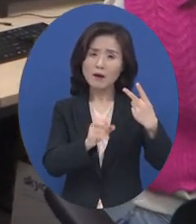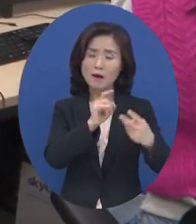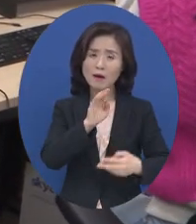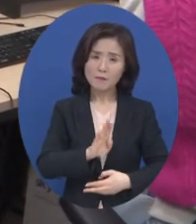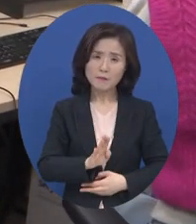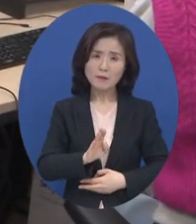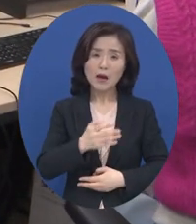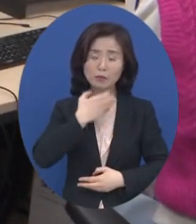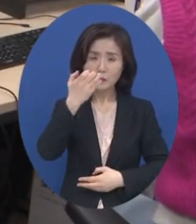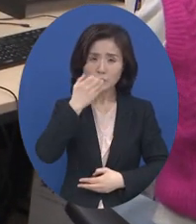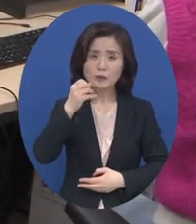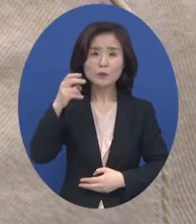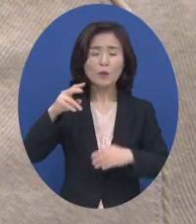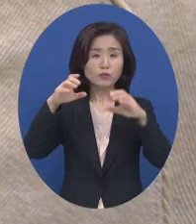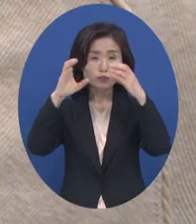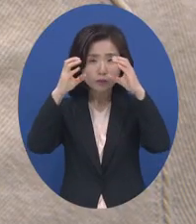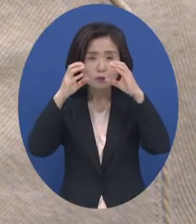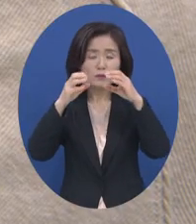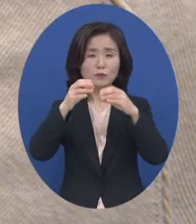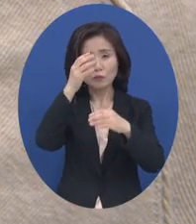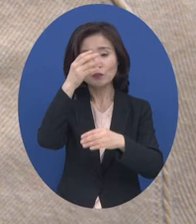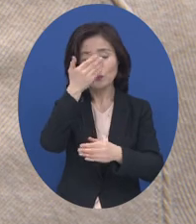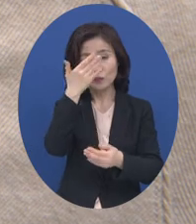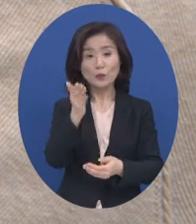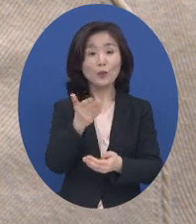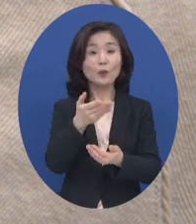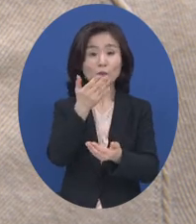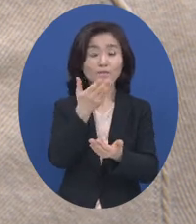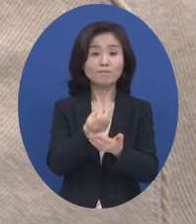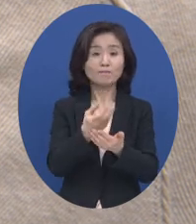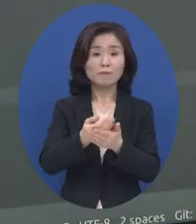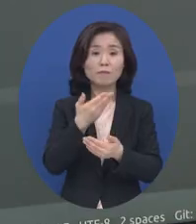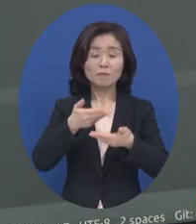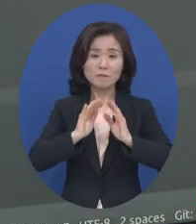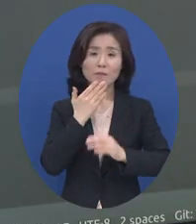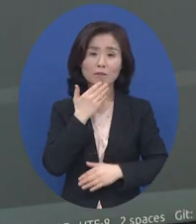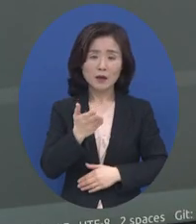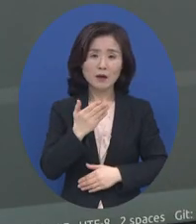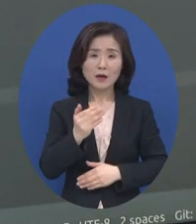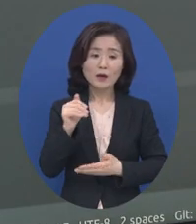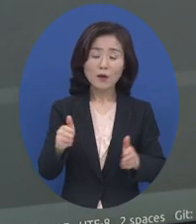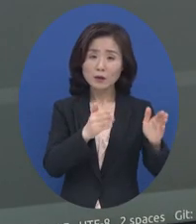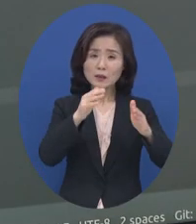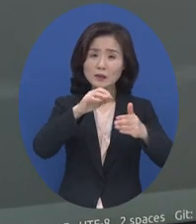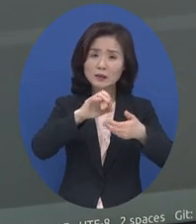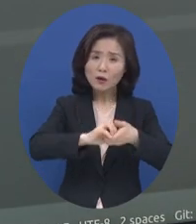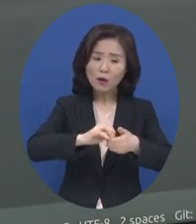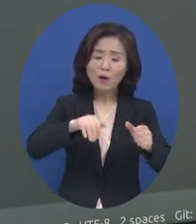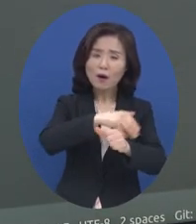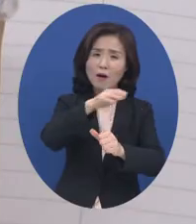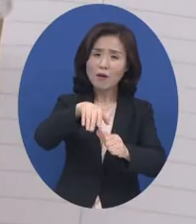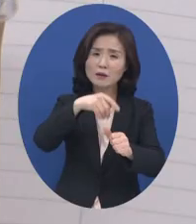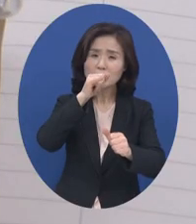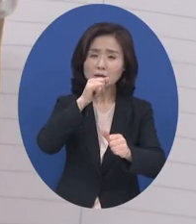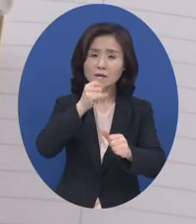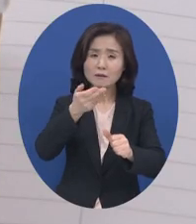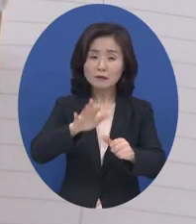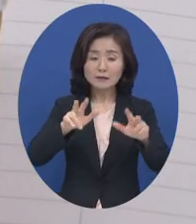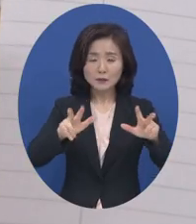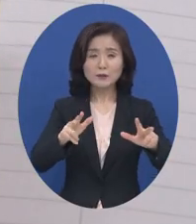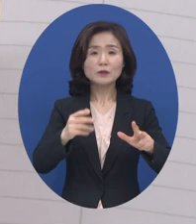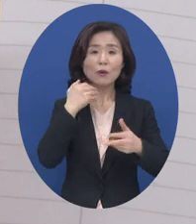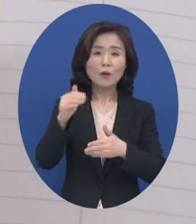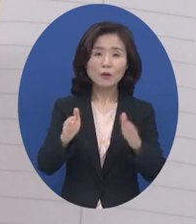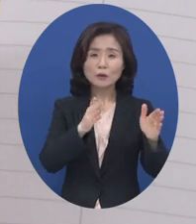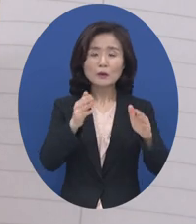구글 플레이 해서 무료로 내려받을 수 있습니다 경우도 는 현재 경기 저게 한정돼 있는 애 8동 당 경을 서울과 인천 등지로 복대